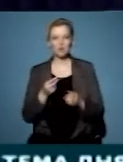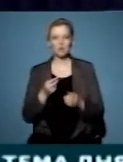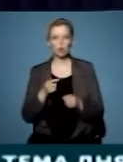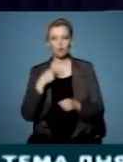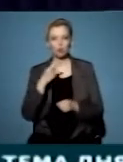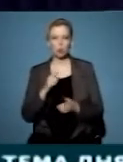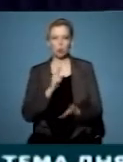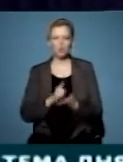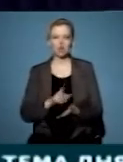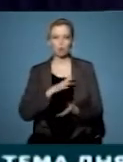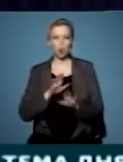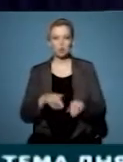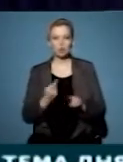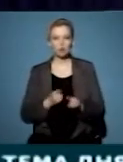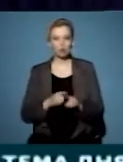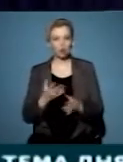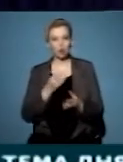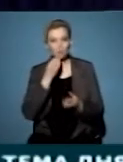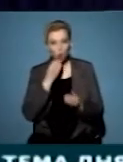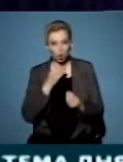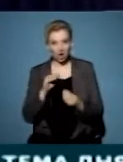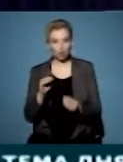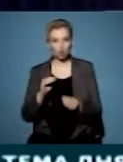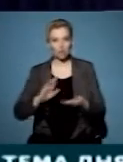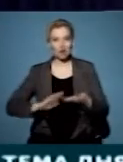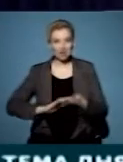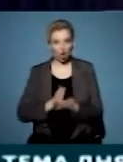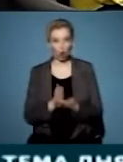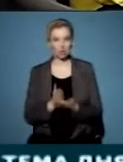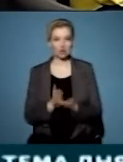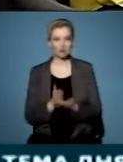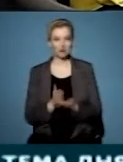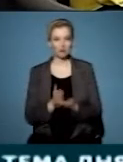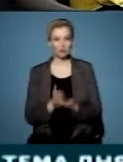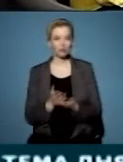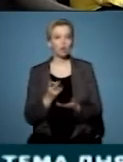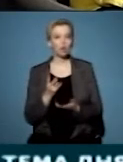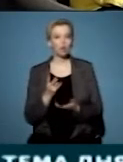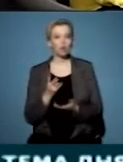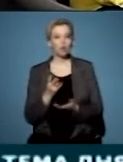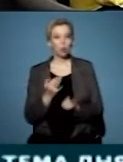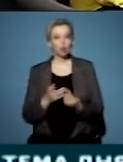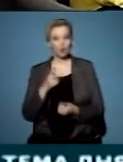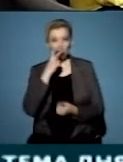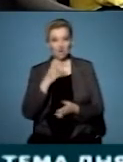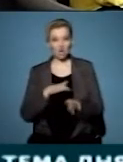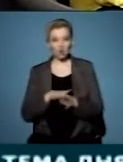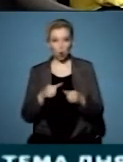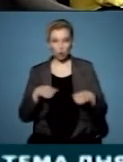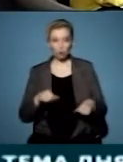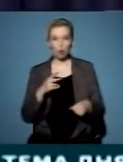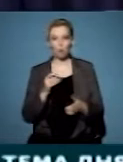що має бути після цього якесь покращення якості, власне. Ну, якщо ви дивилися виконком, то мали